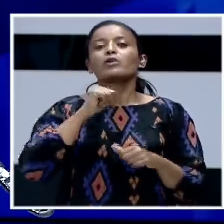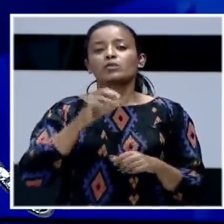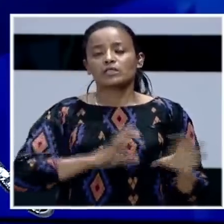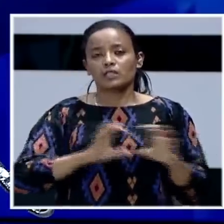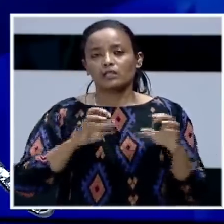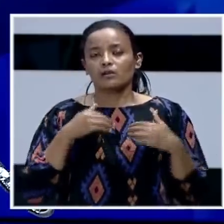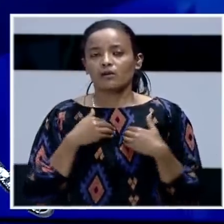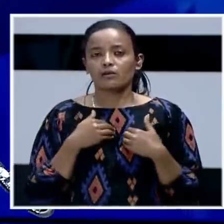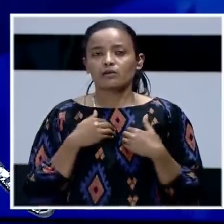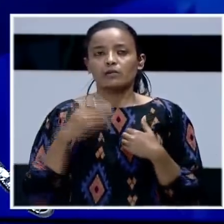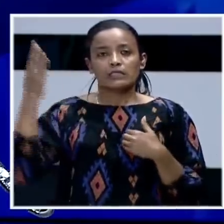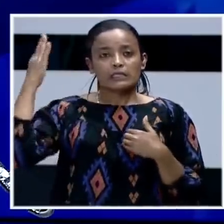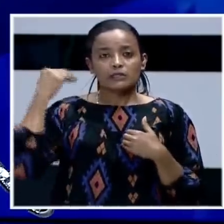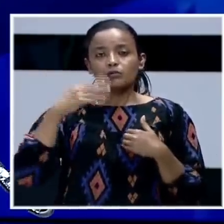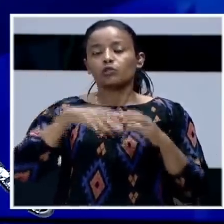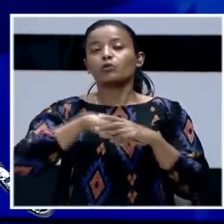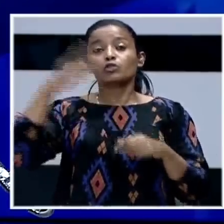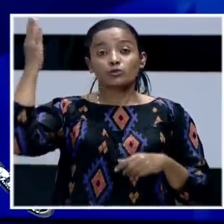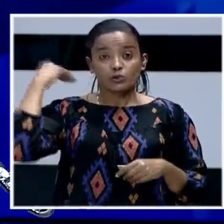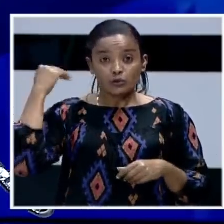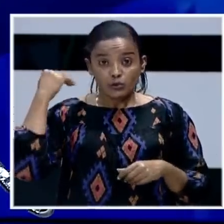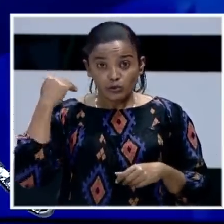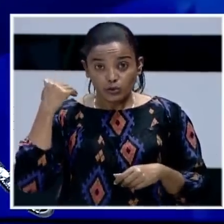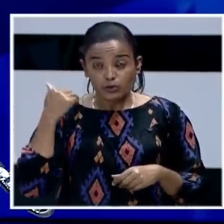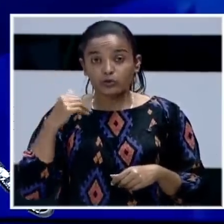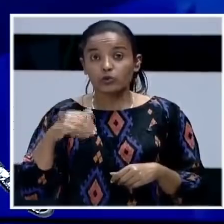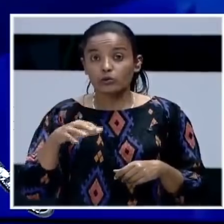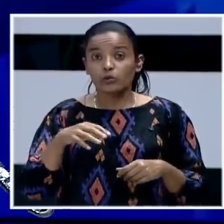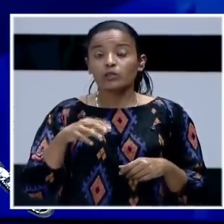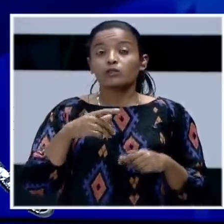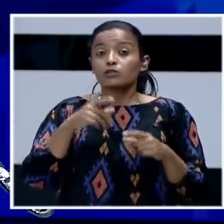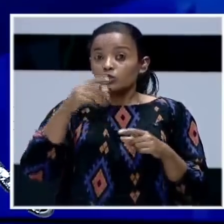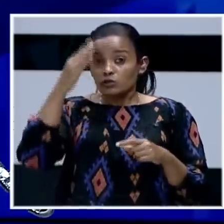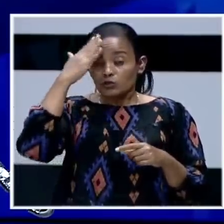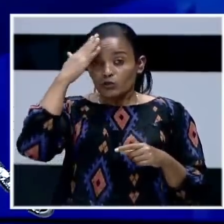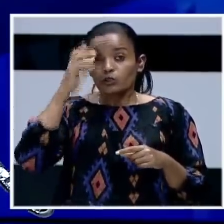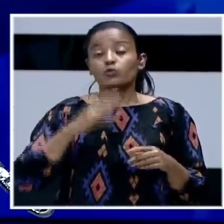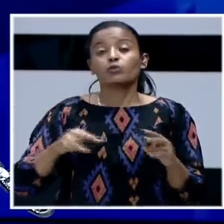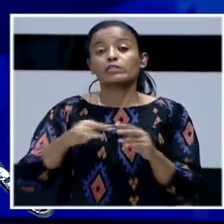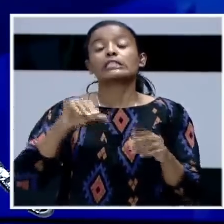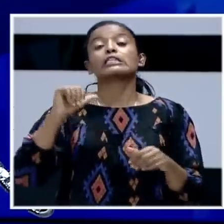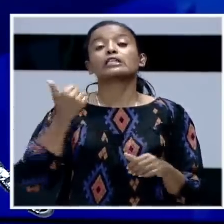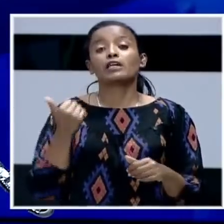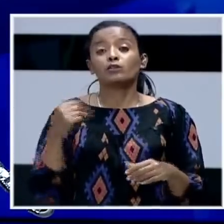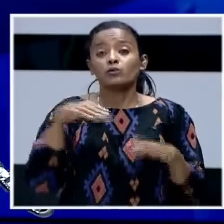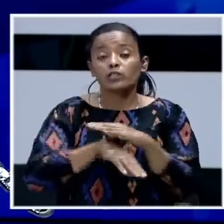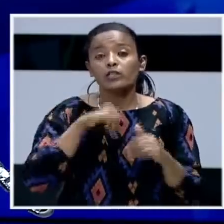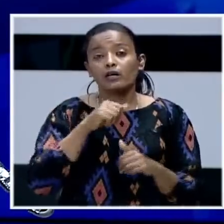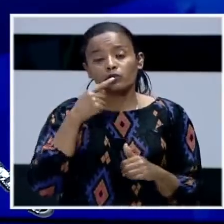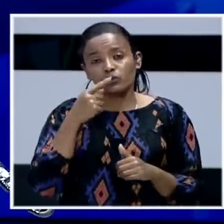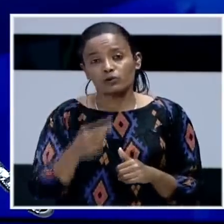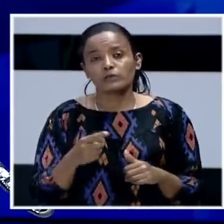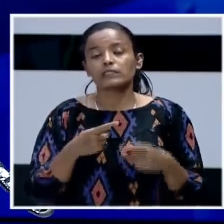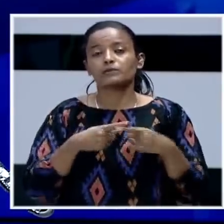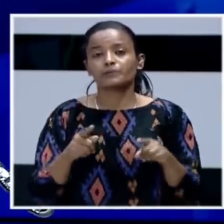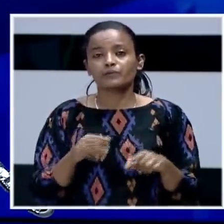يتغيرو زلو قدمي لهم زن ووصيهم زنور تليوم كاينومن زيام تاريوم زفلطولو مغادي خاليونا او كياتو اي